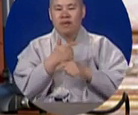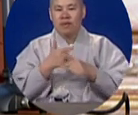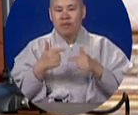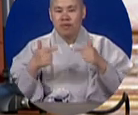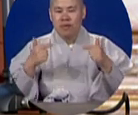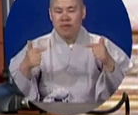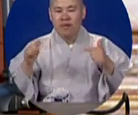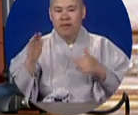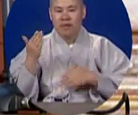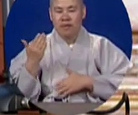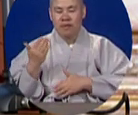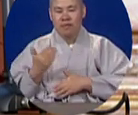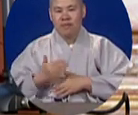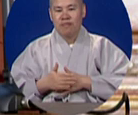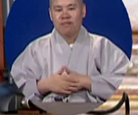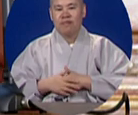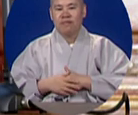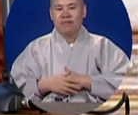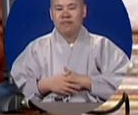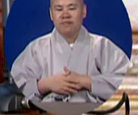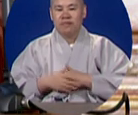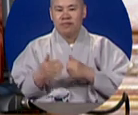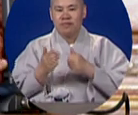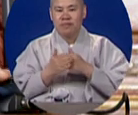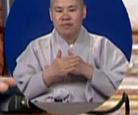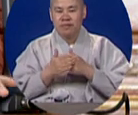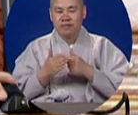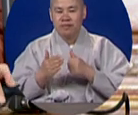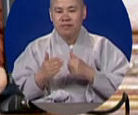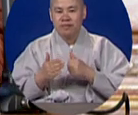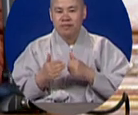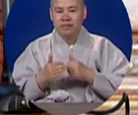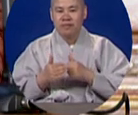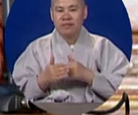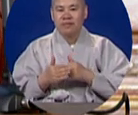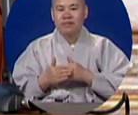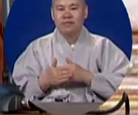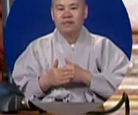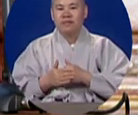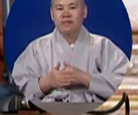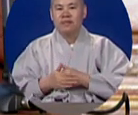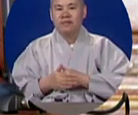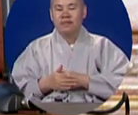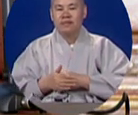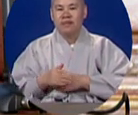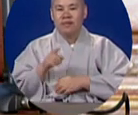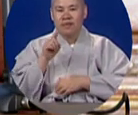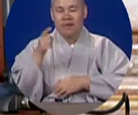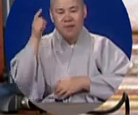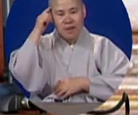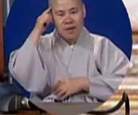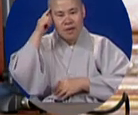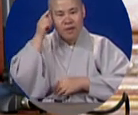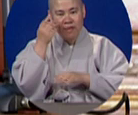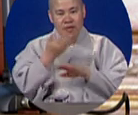따라가서 그러니까 그러니까 이 생각 저 생각